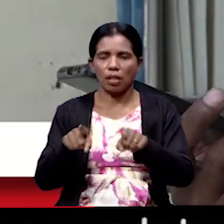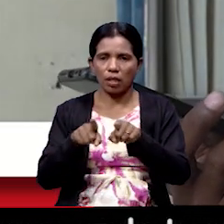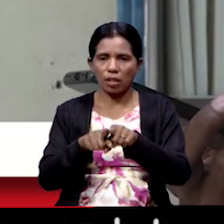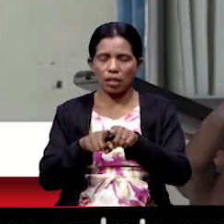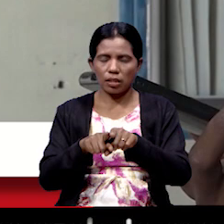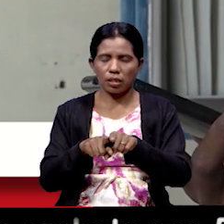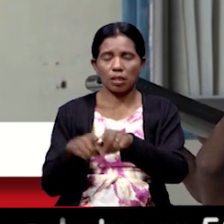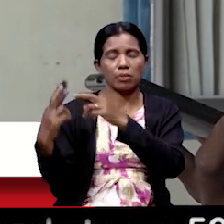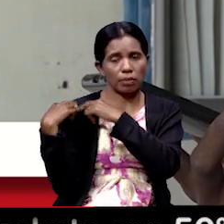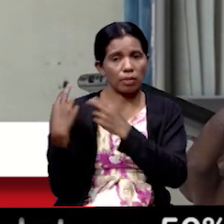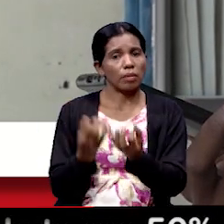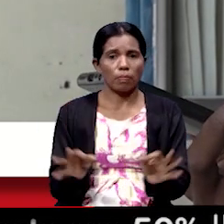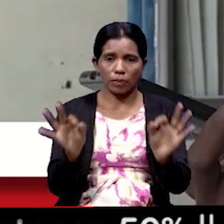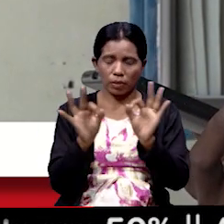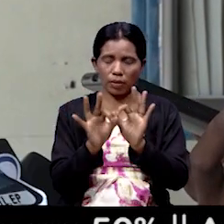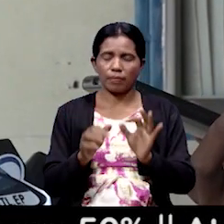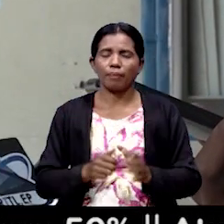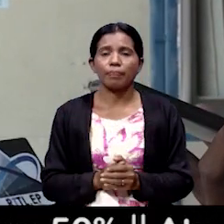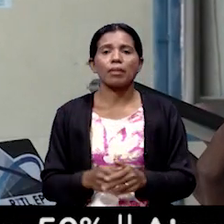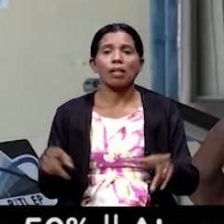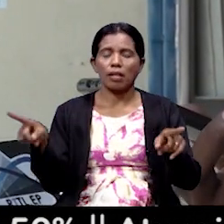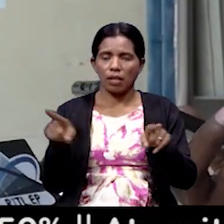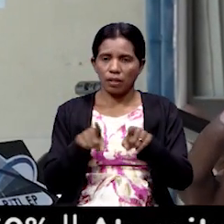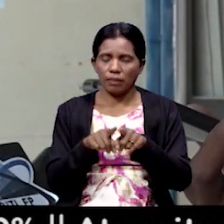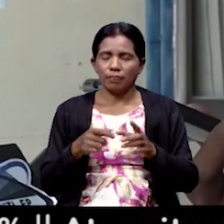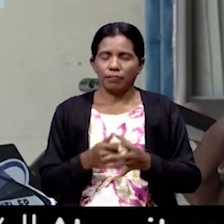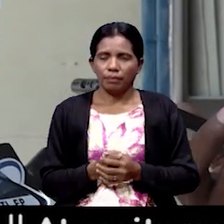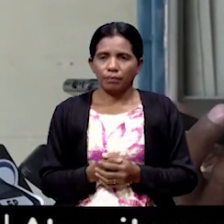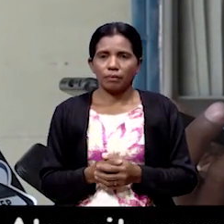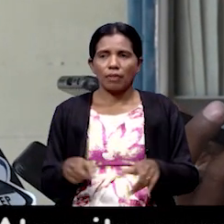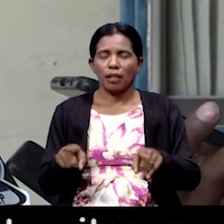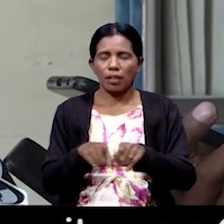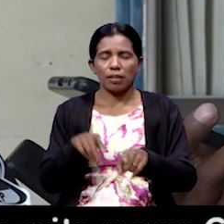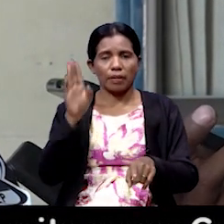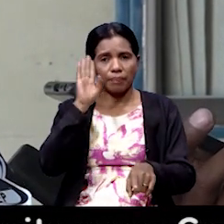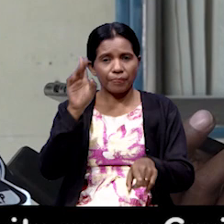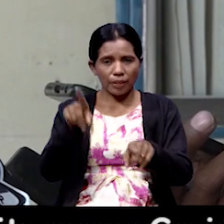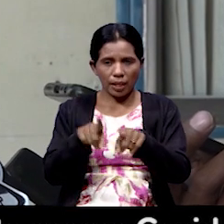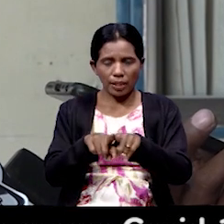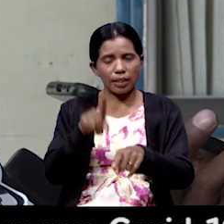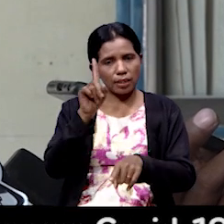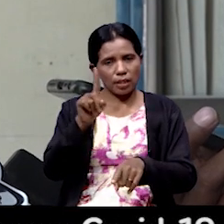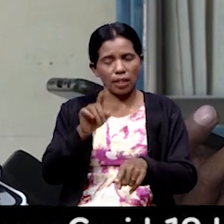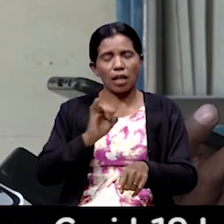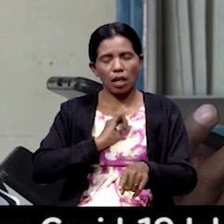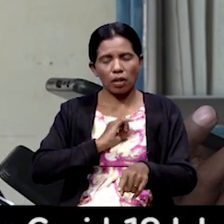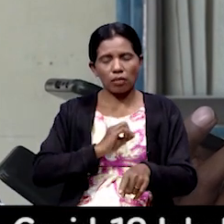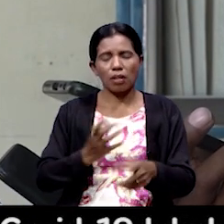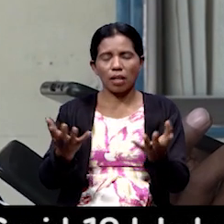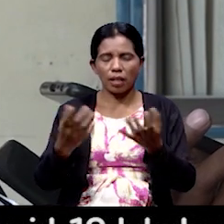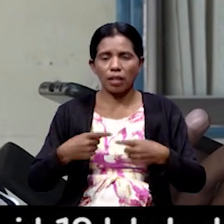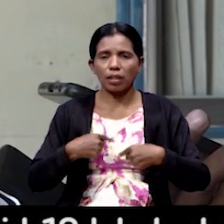importante hanesa mos nudar ali ni da hokar kato hau ni be